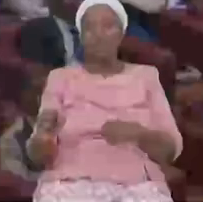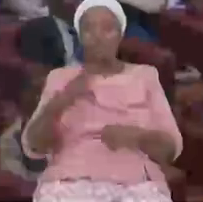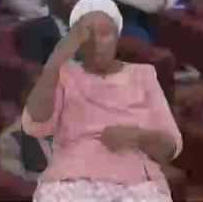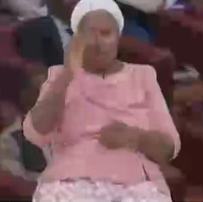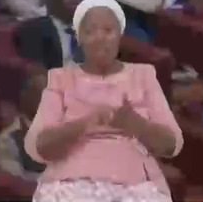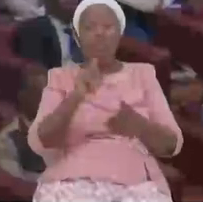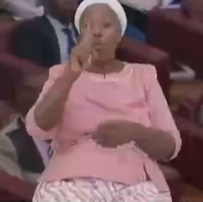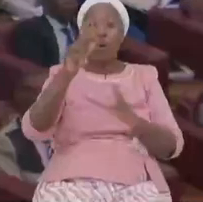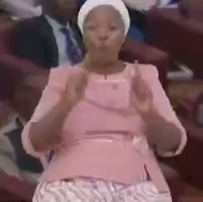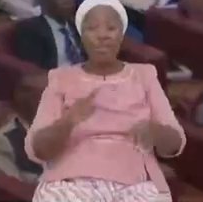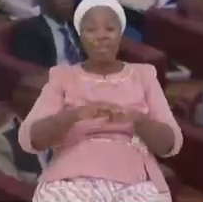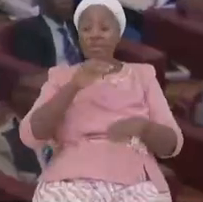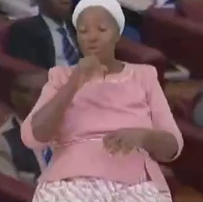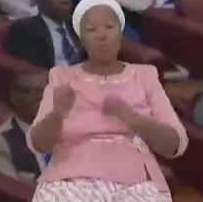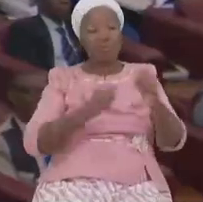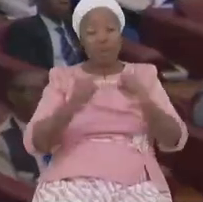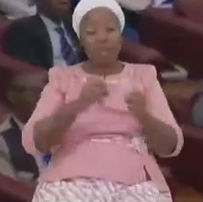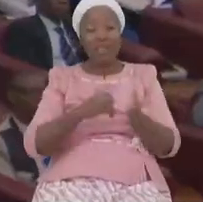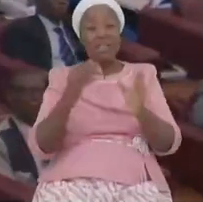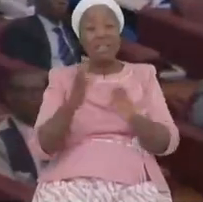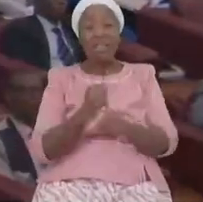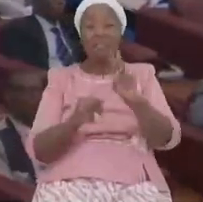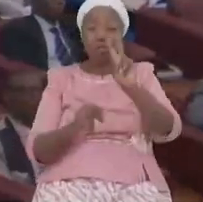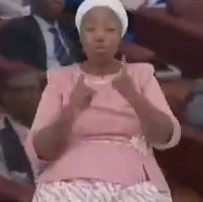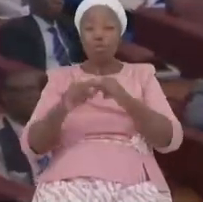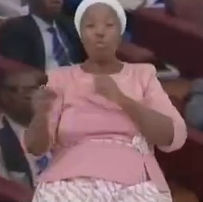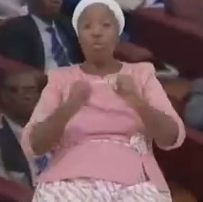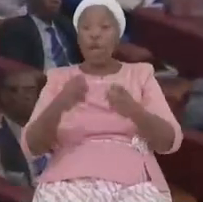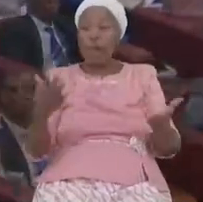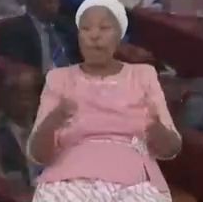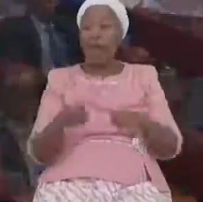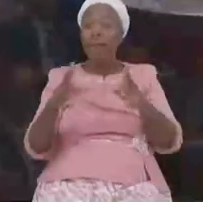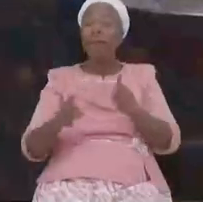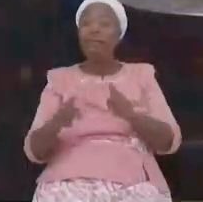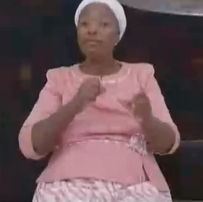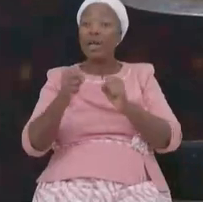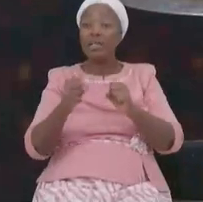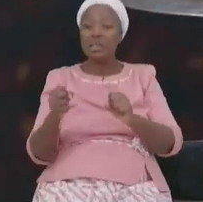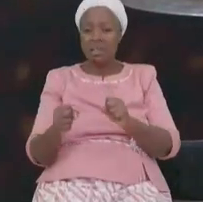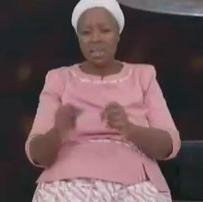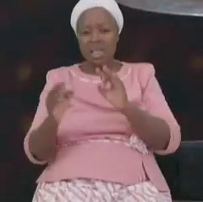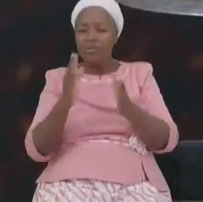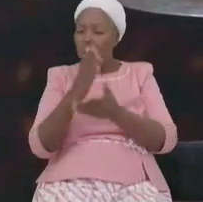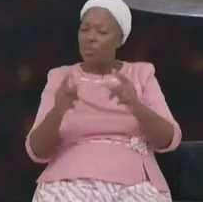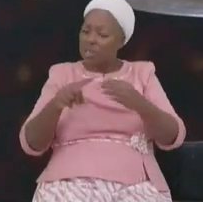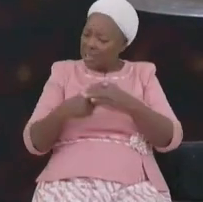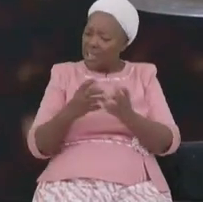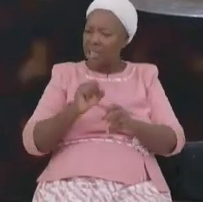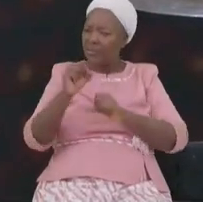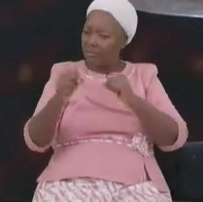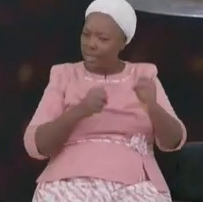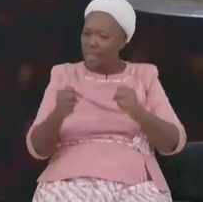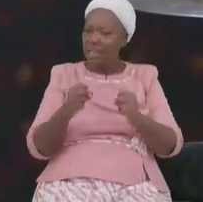Il faut combien de personnes pour que la bagarre ait lieu? Il faut deux personnes. Si quelqu'un initie une bagarre, commence la bagarre et